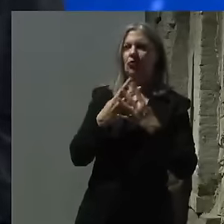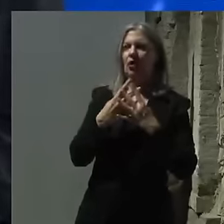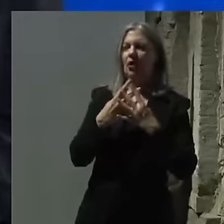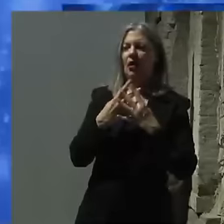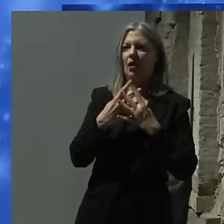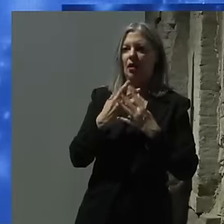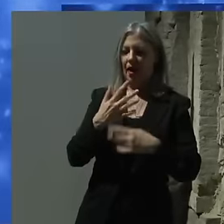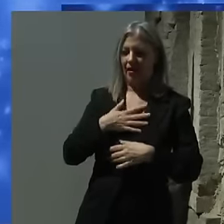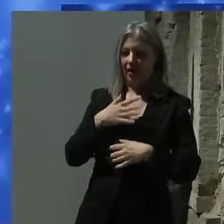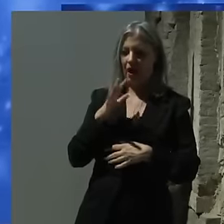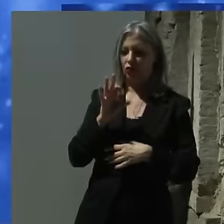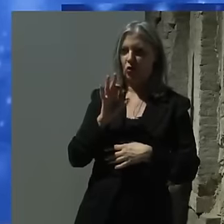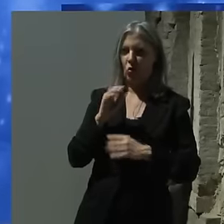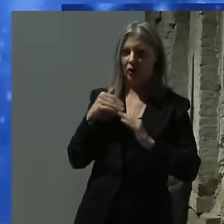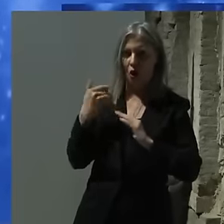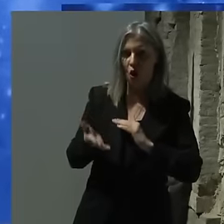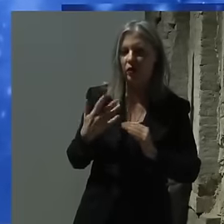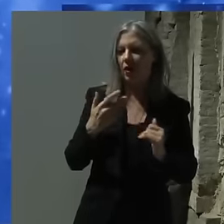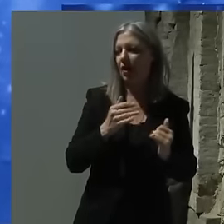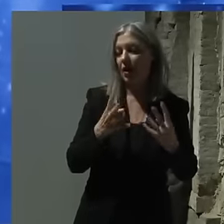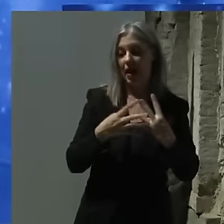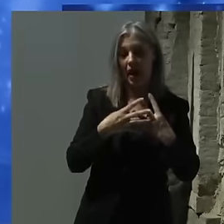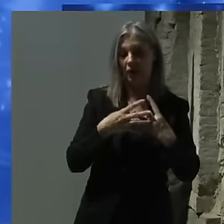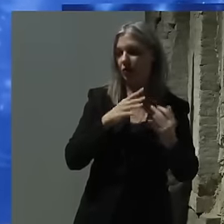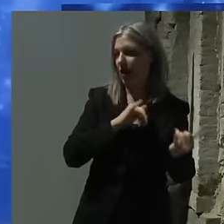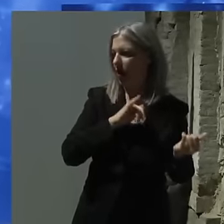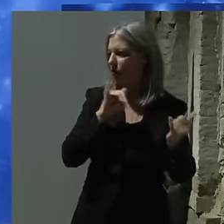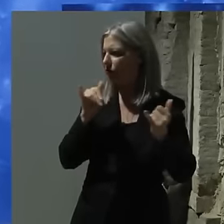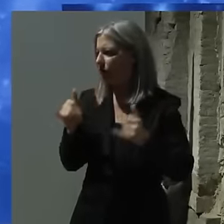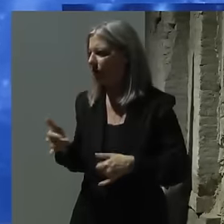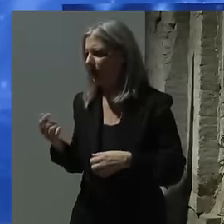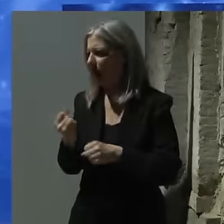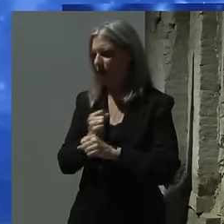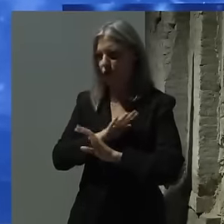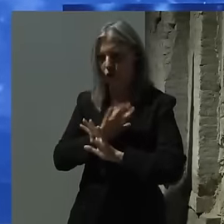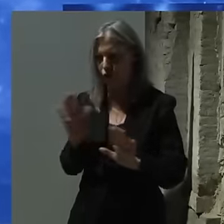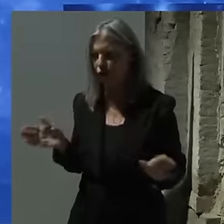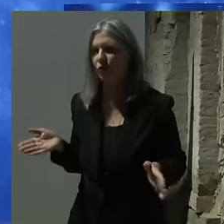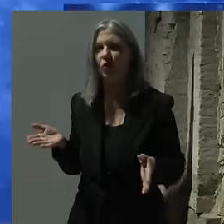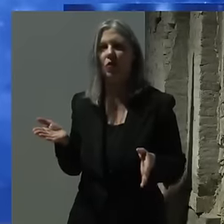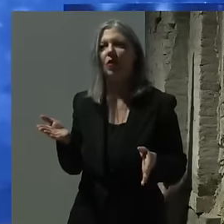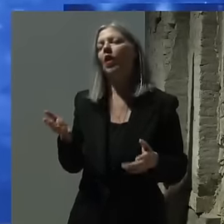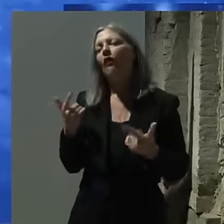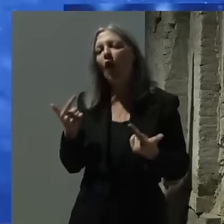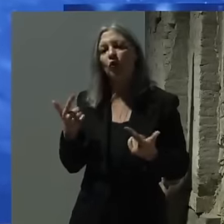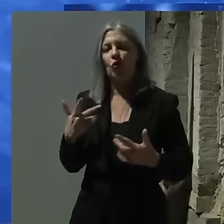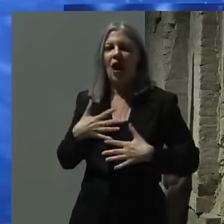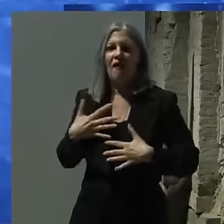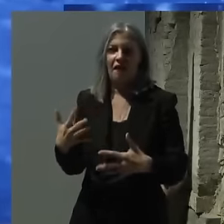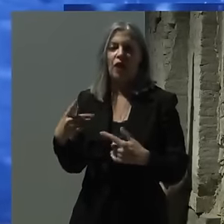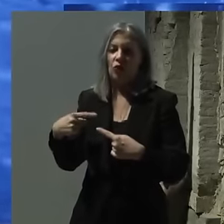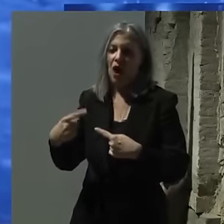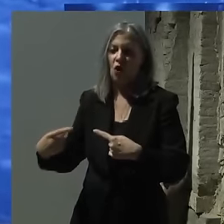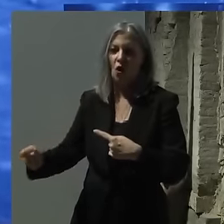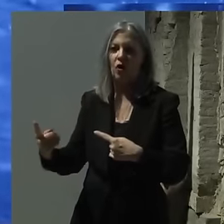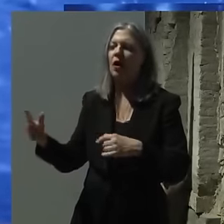più di 50 anni esci dal carcere, hai perso il lavoro, per fortuna non hai perso gli affetti e